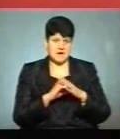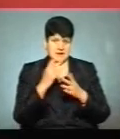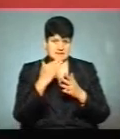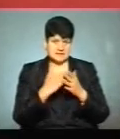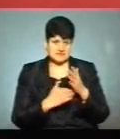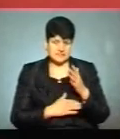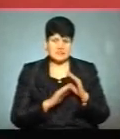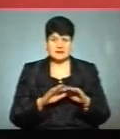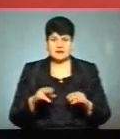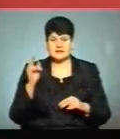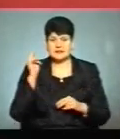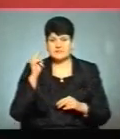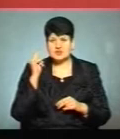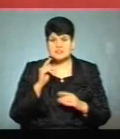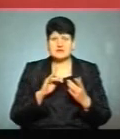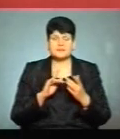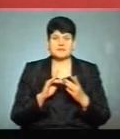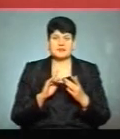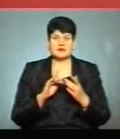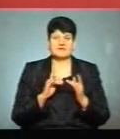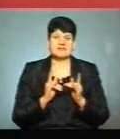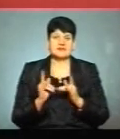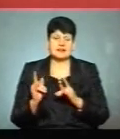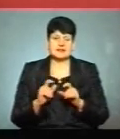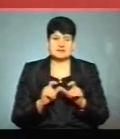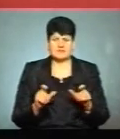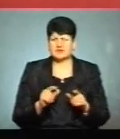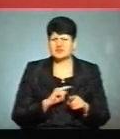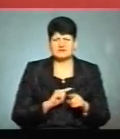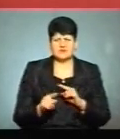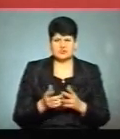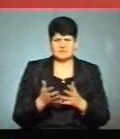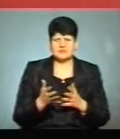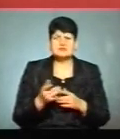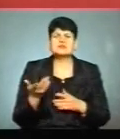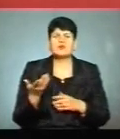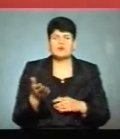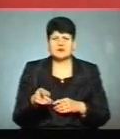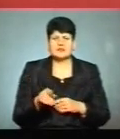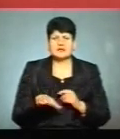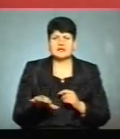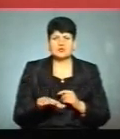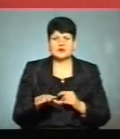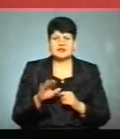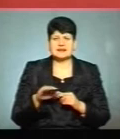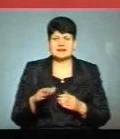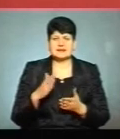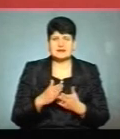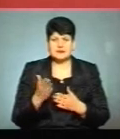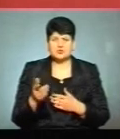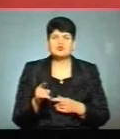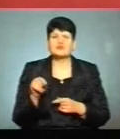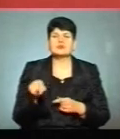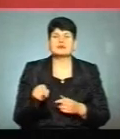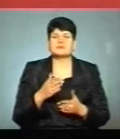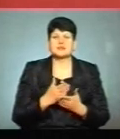дітей, які навчаються в інтернатних закладах, тобто вона дозволяє швидко і якісно визначити, з якої території діти перебувають в закладі, чому вони